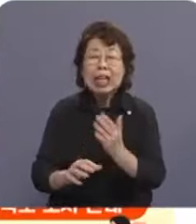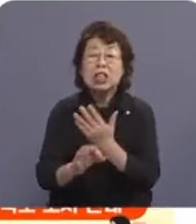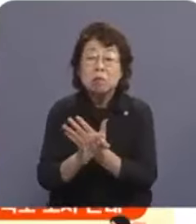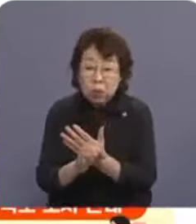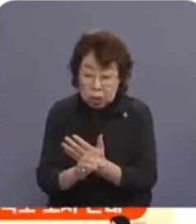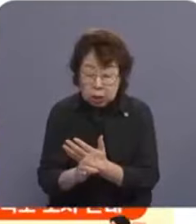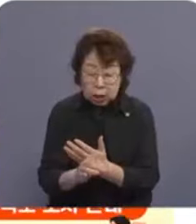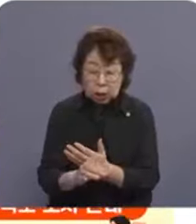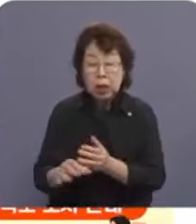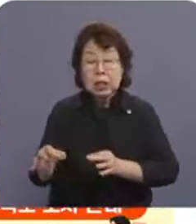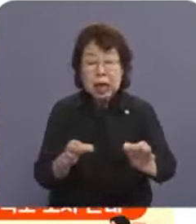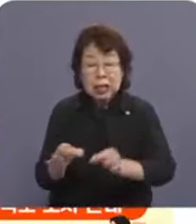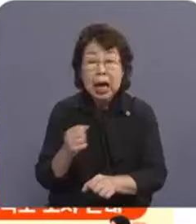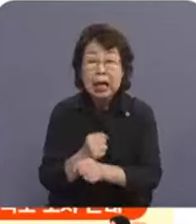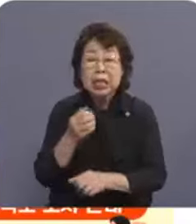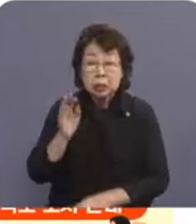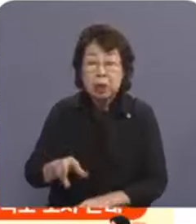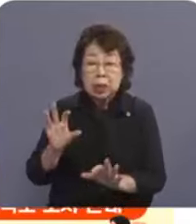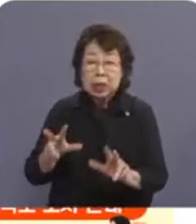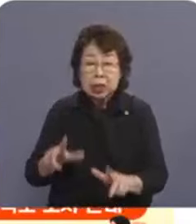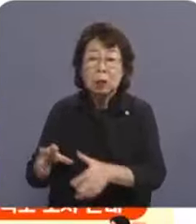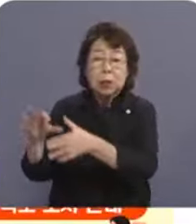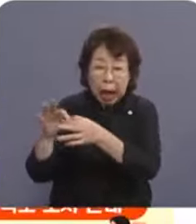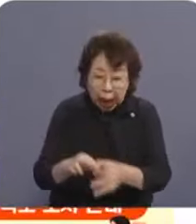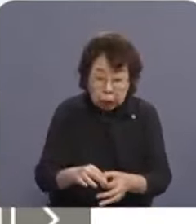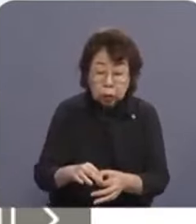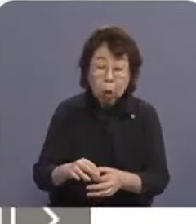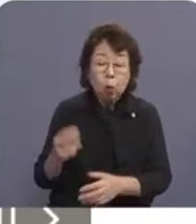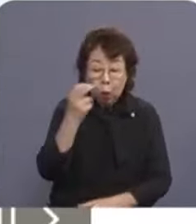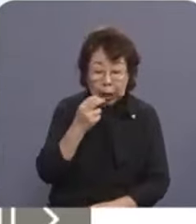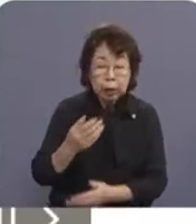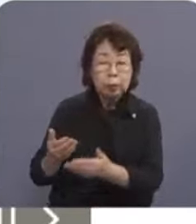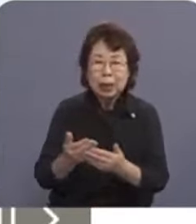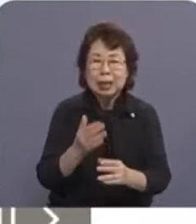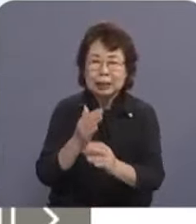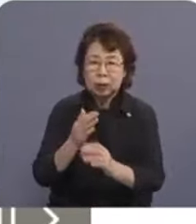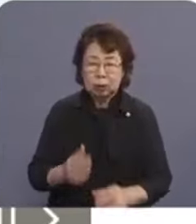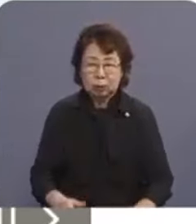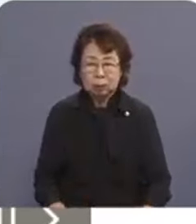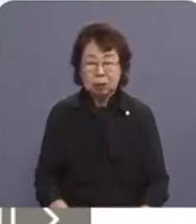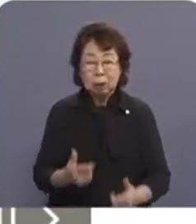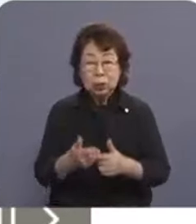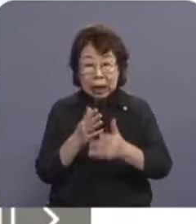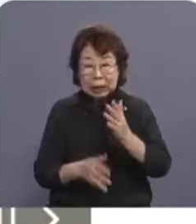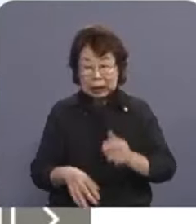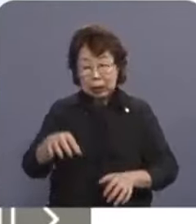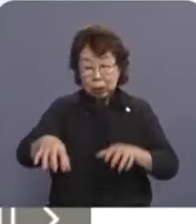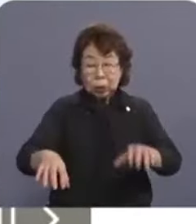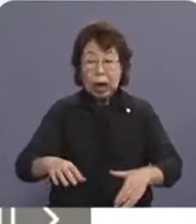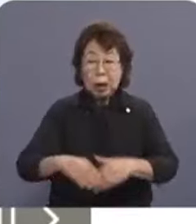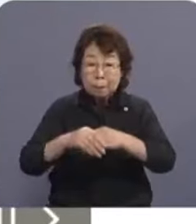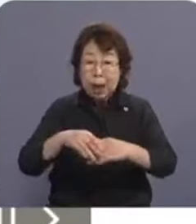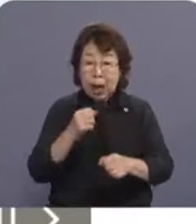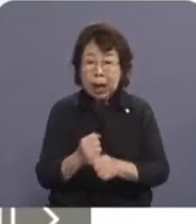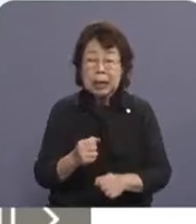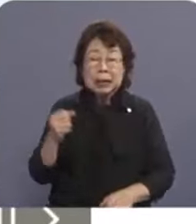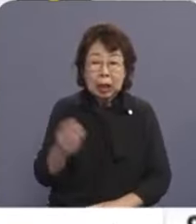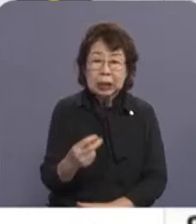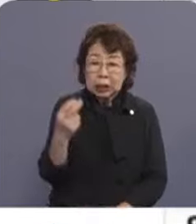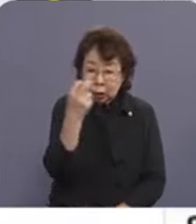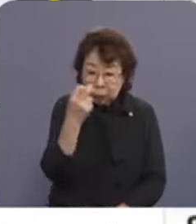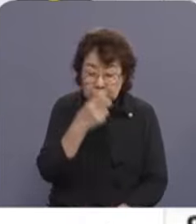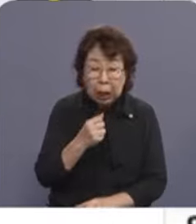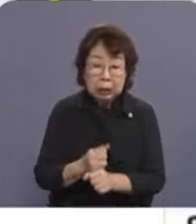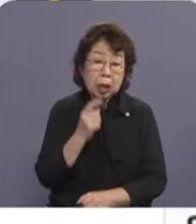드라이브스루로 운영을 했는데 아직 드라이브스루 매장으로 관리가 되고 있었습니다 부산시는 국운과 협력해서 정기적인 실태 조사 등을